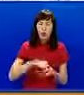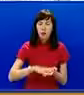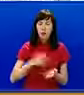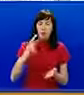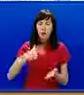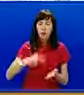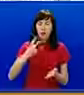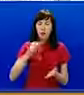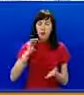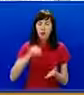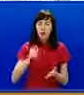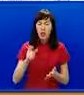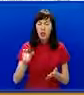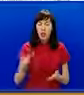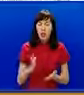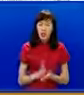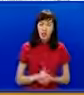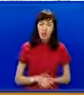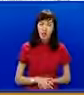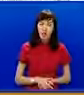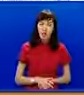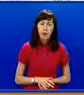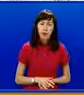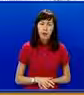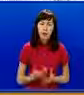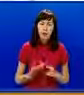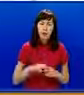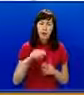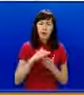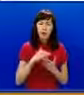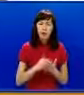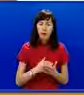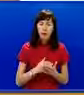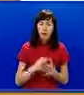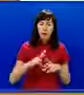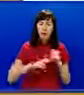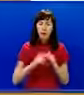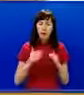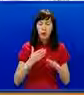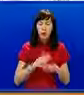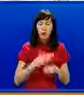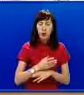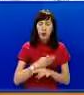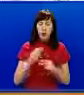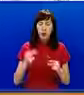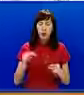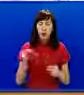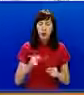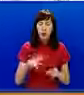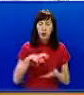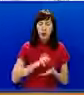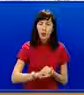мыңнан асық азаматтар тұрғын үймен қамтылады деп жоспарлап отырмыз. Бұл бағдарлама аясында салынған үйлер кредиттік несие негізінде және